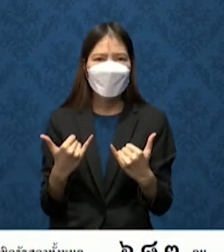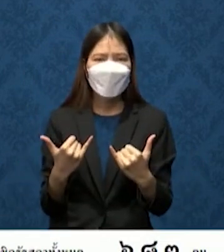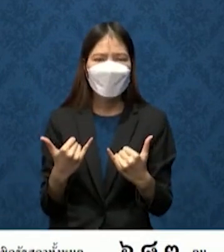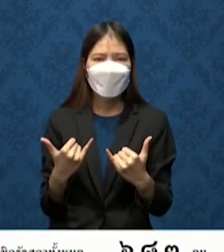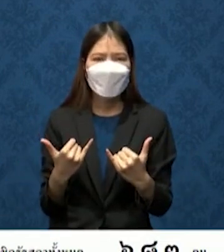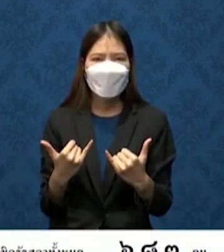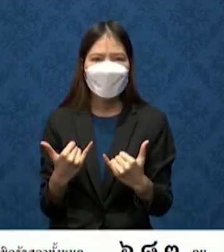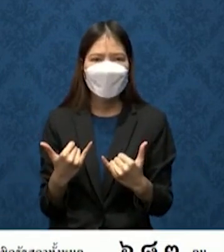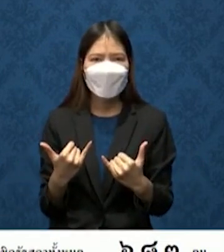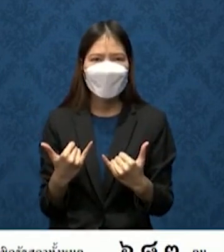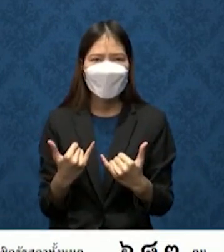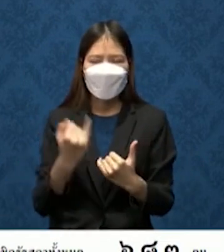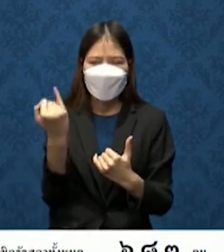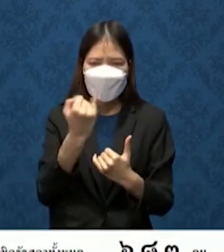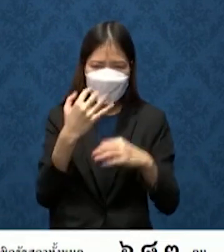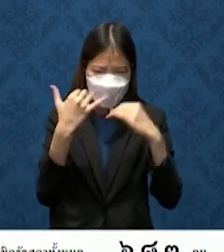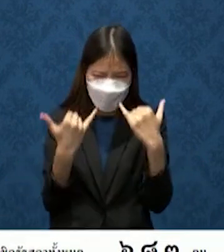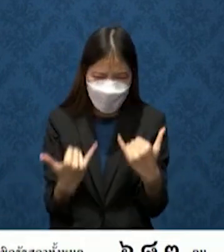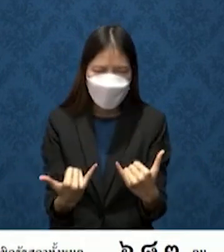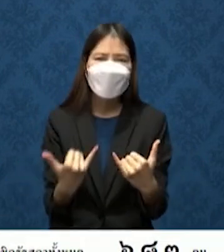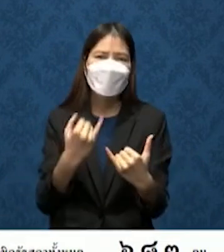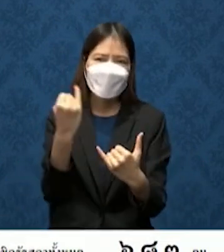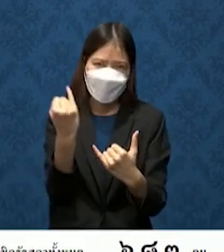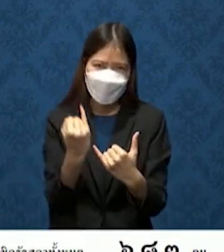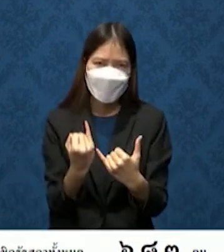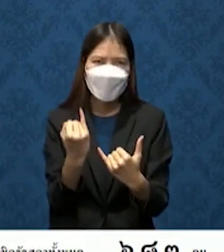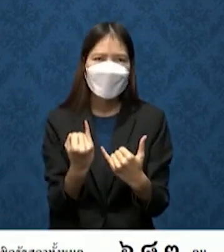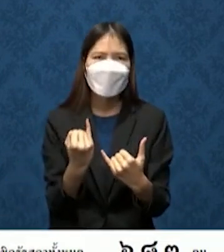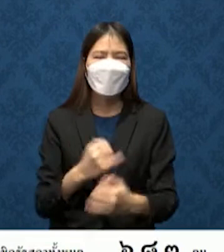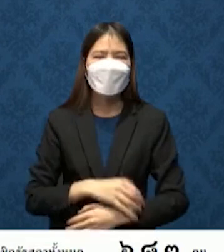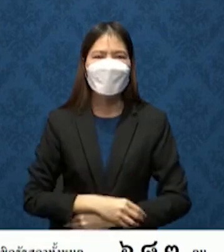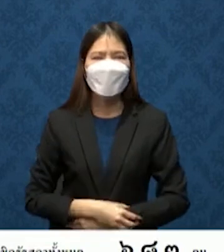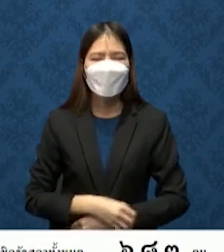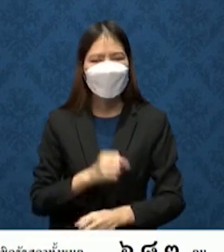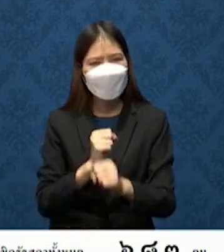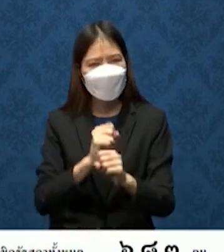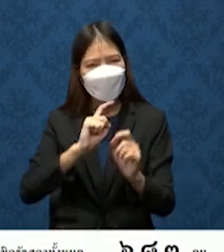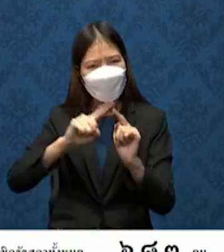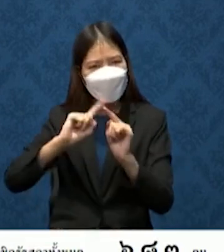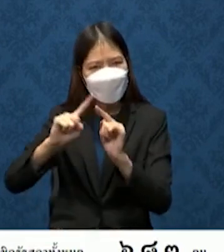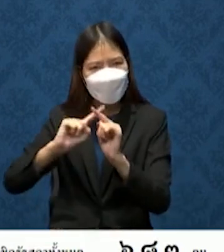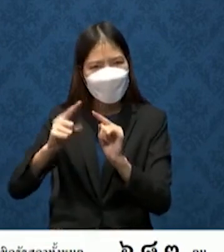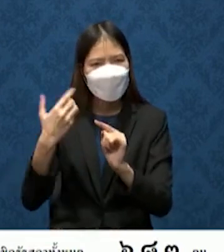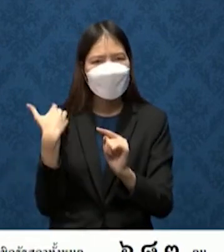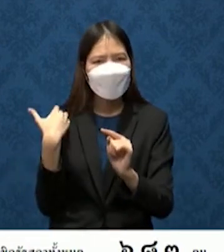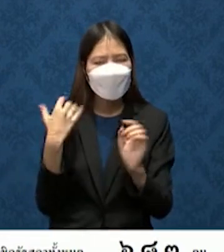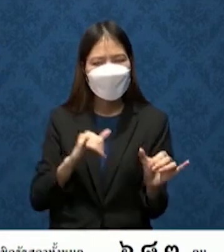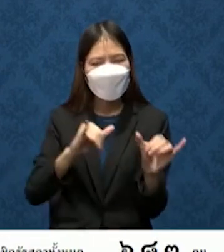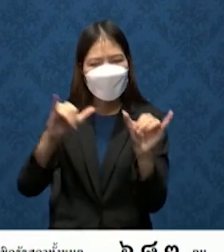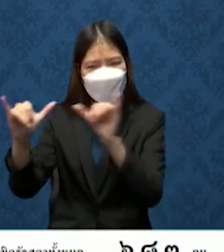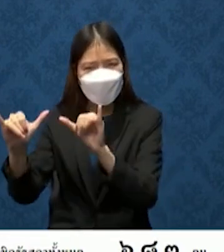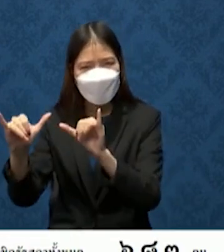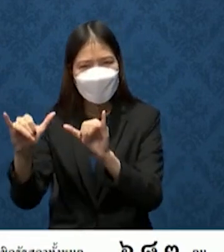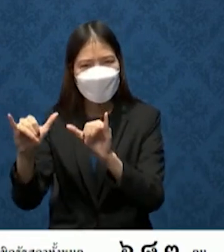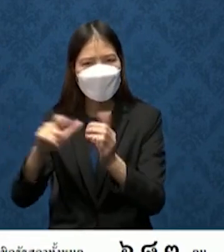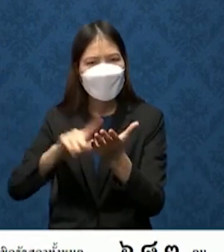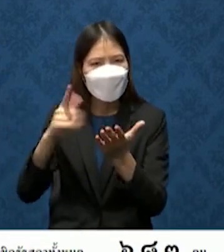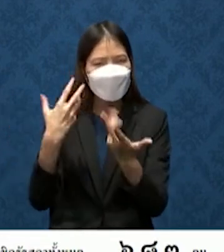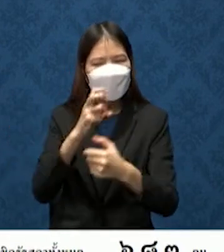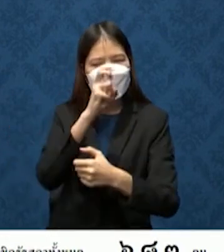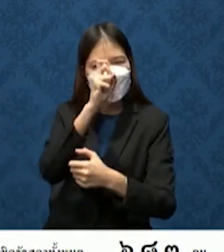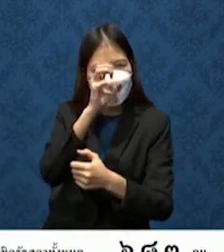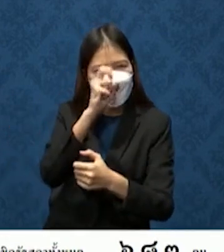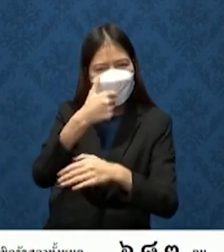ตกต่ำถึกขนาดนี้จะทำอะไร ออกหกเกนทุกทีจะย้ายเหไ ออกทัทีจะซอบพคนะ